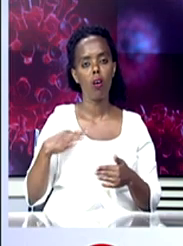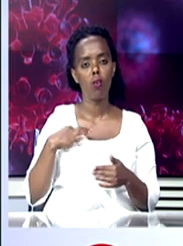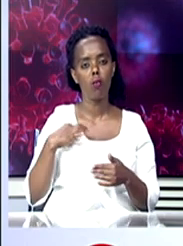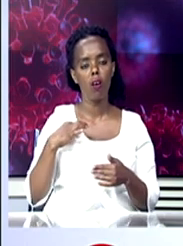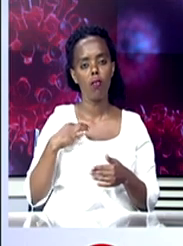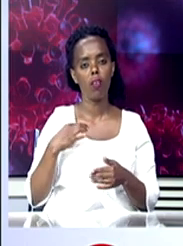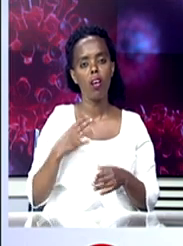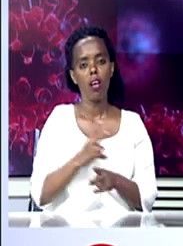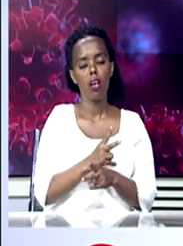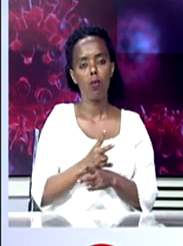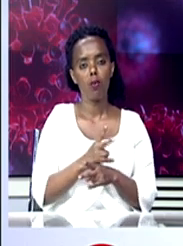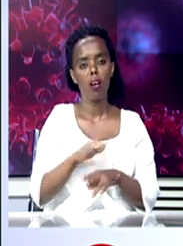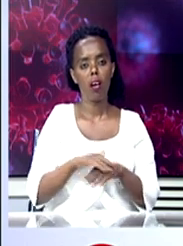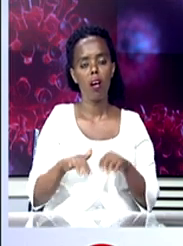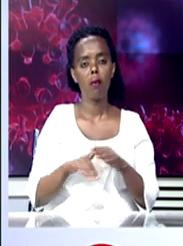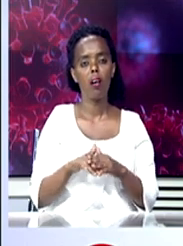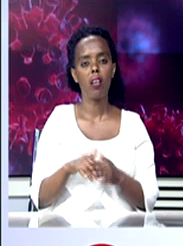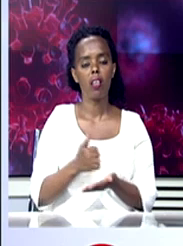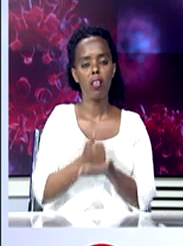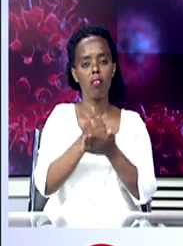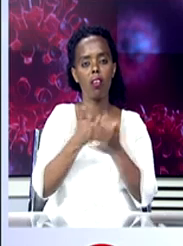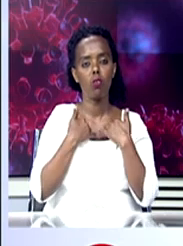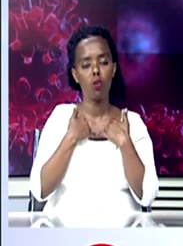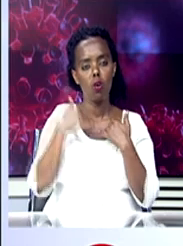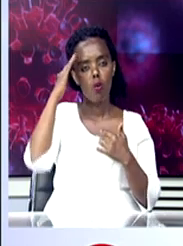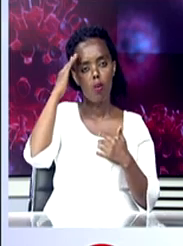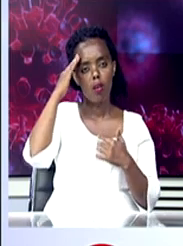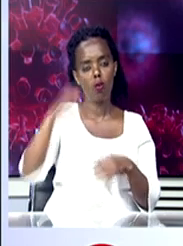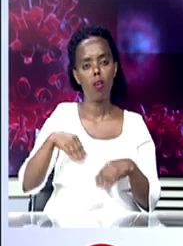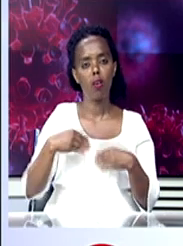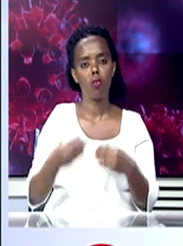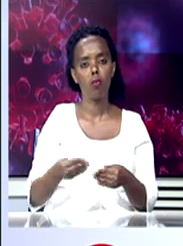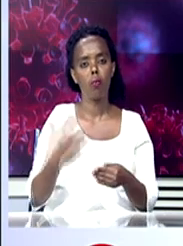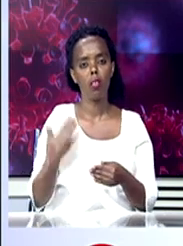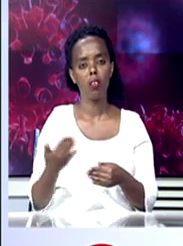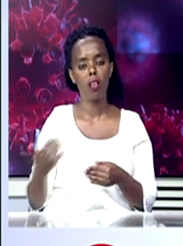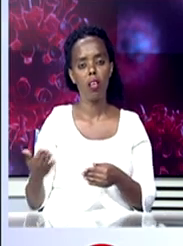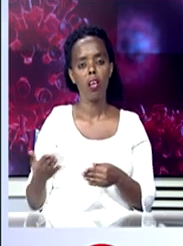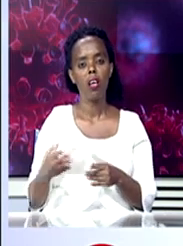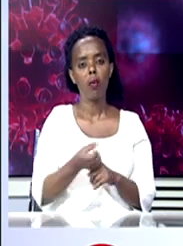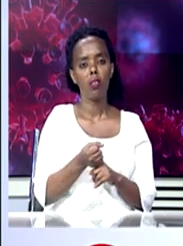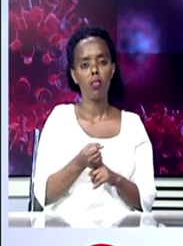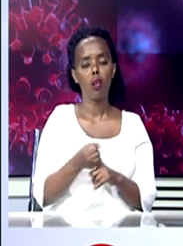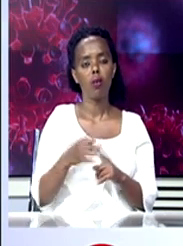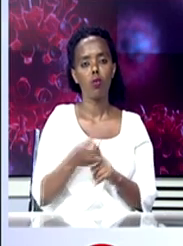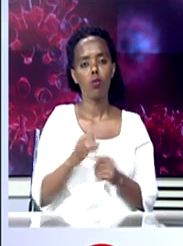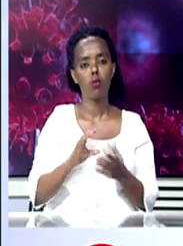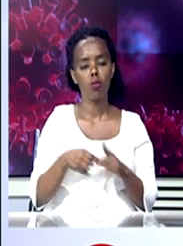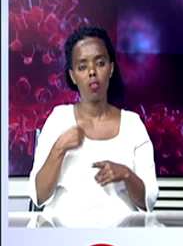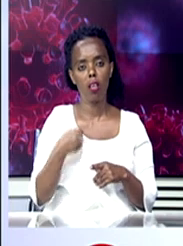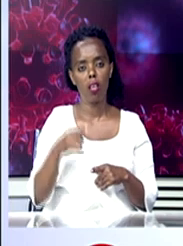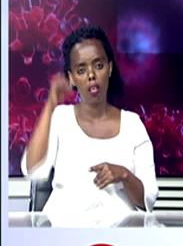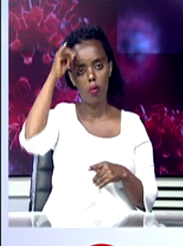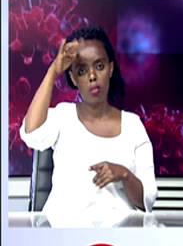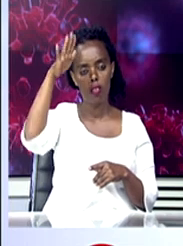eeguudha. Sadaffaa qaama deeggarsa kennuuf hubannoo laachuufidha. Meeshaalee akkasii qabachuu osoo hin taane namoota